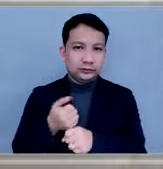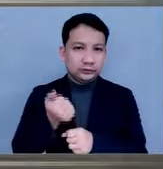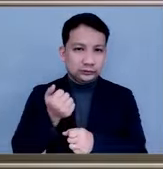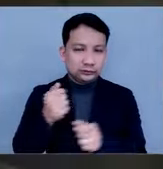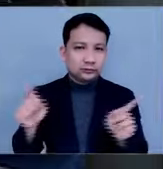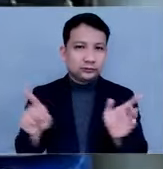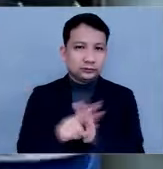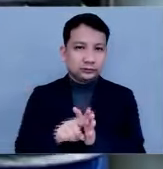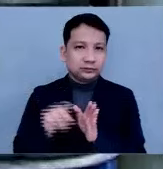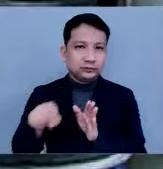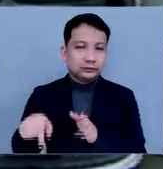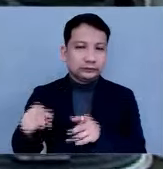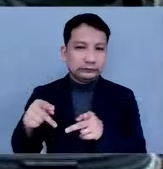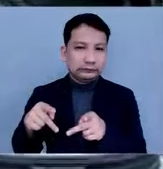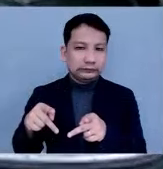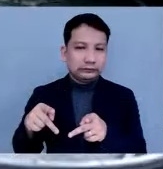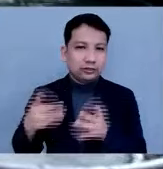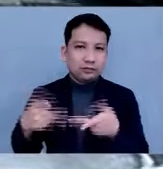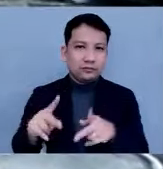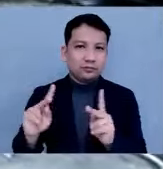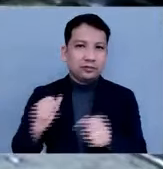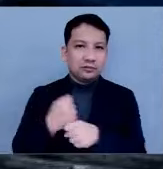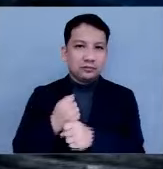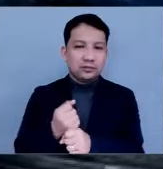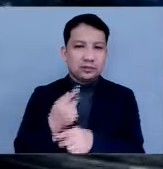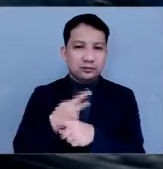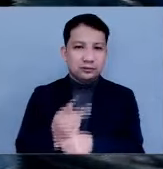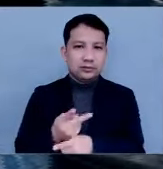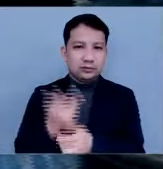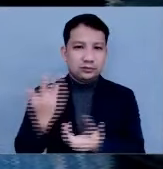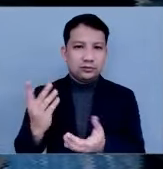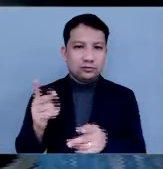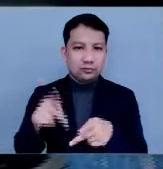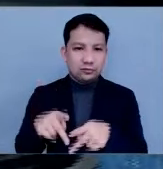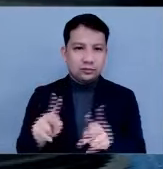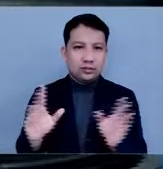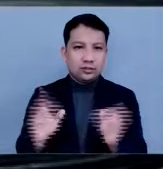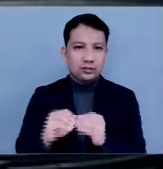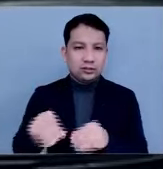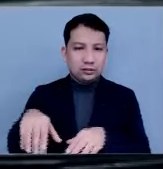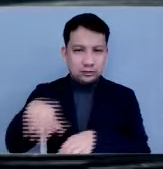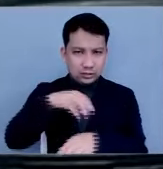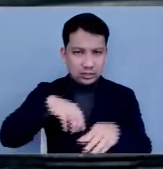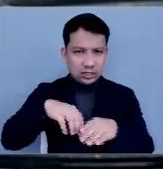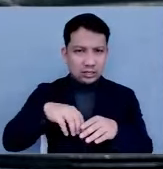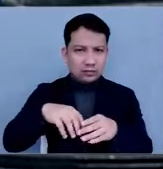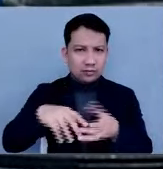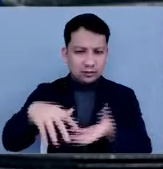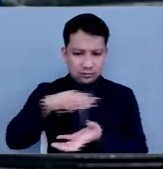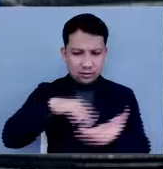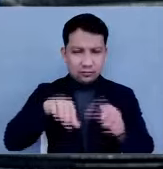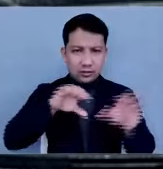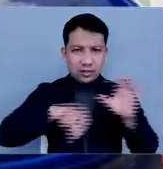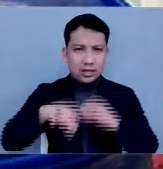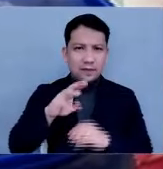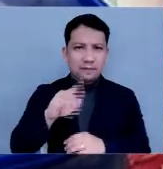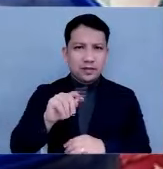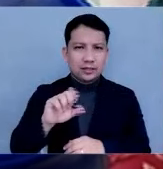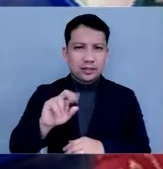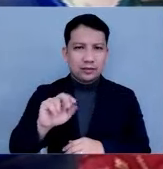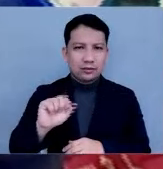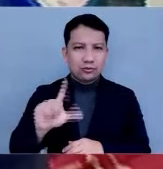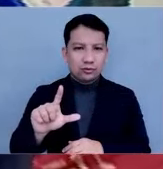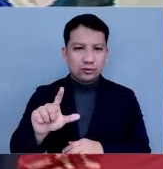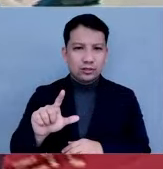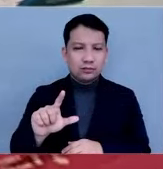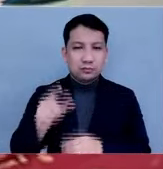produkto. Sa sumbong na natanggap ng NBI, walang permit at may halo raw na methanol ang ginagawang alcohol sa factory.